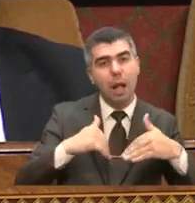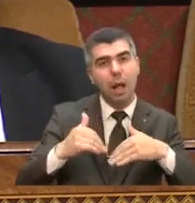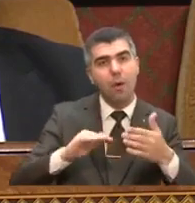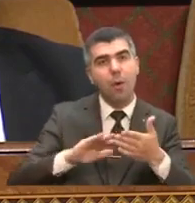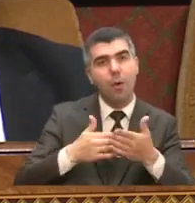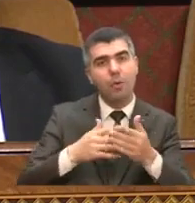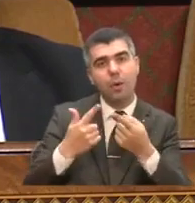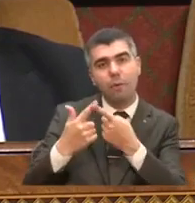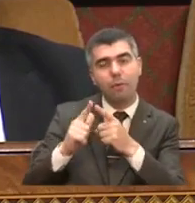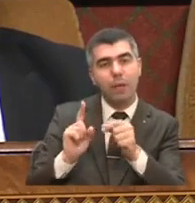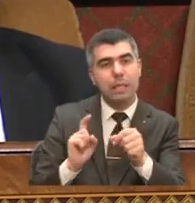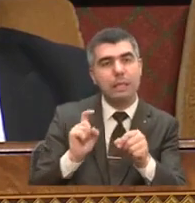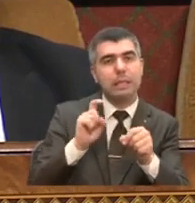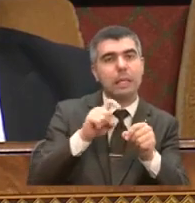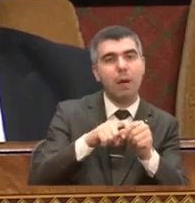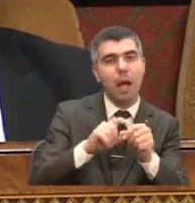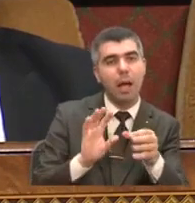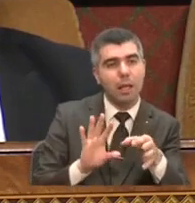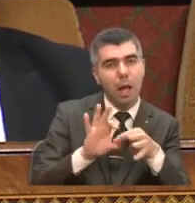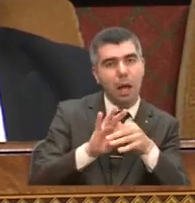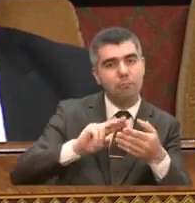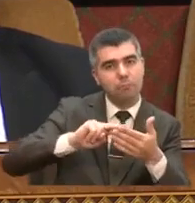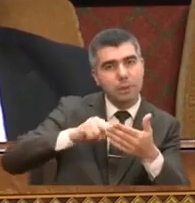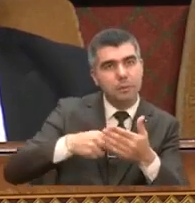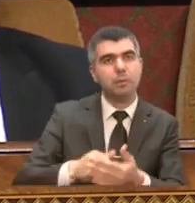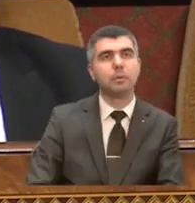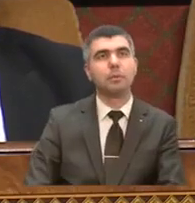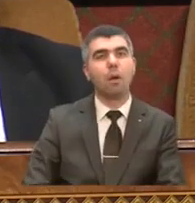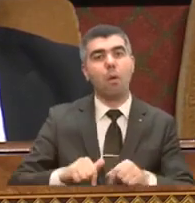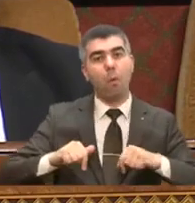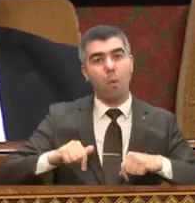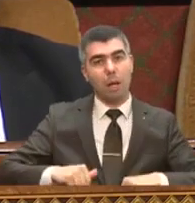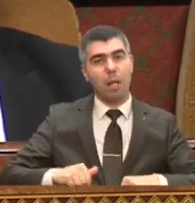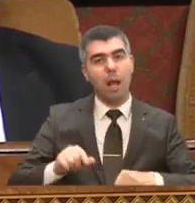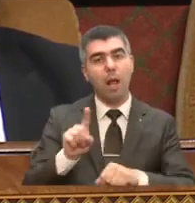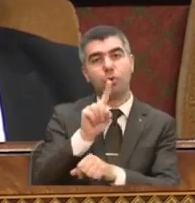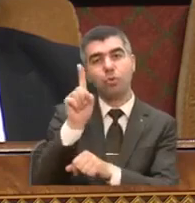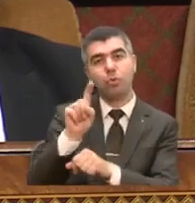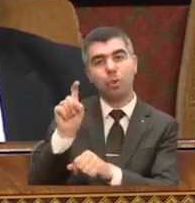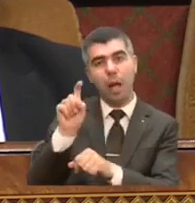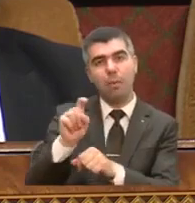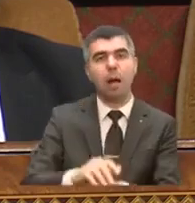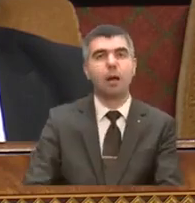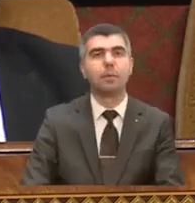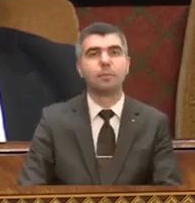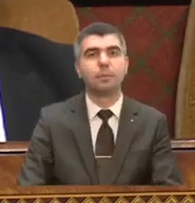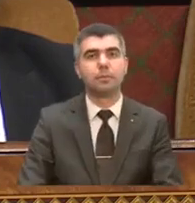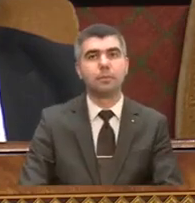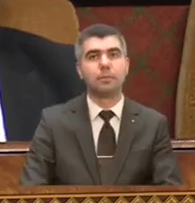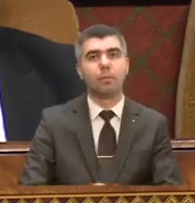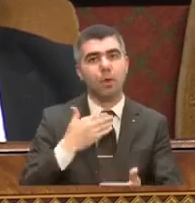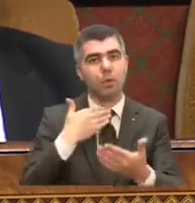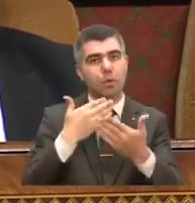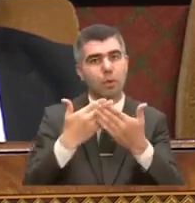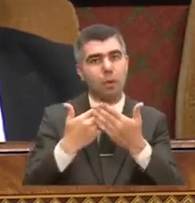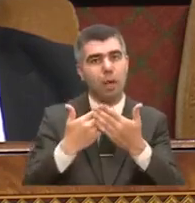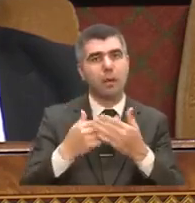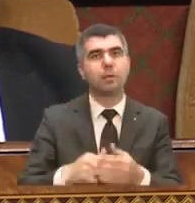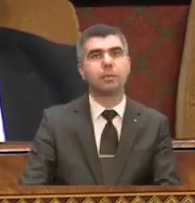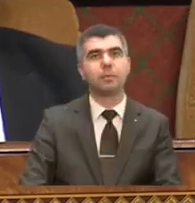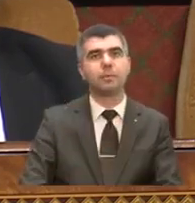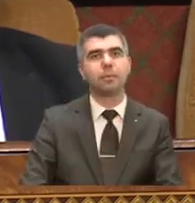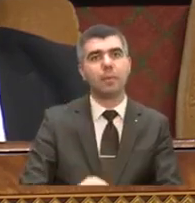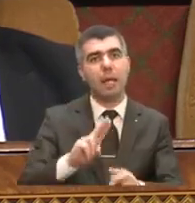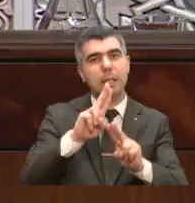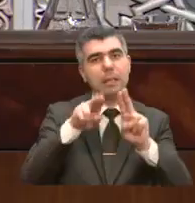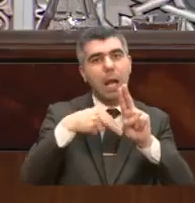موضوع الاتفاقيات المبرمة ما بين وزارتكم والجماعات الترابية. شكرا سيد النائب. جواب